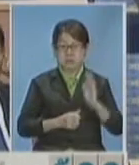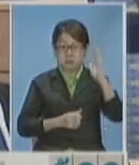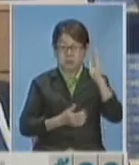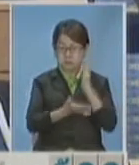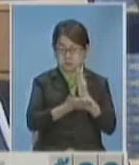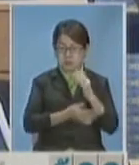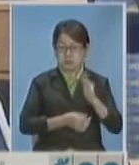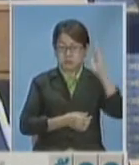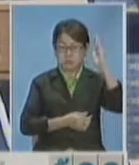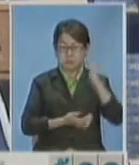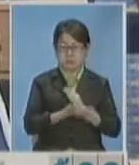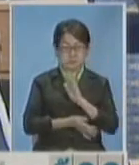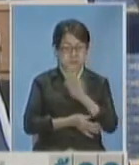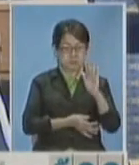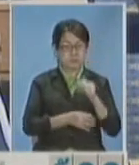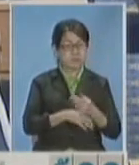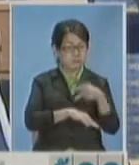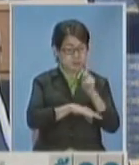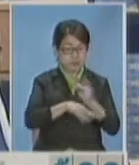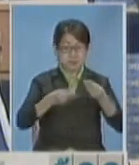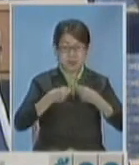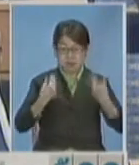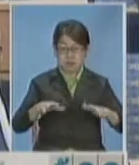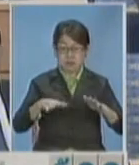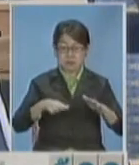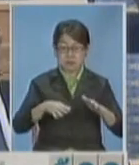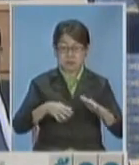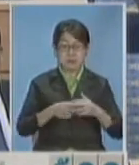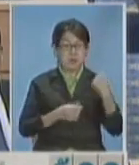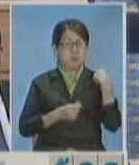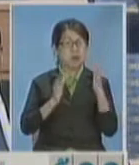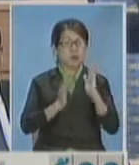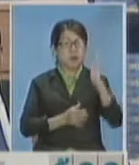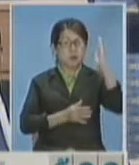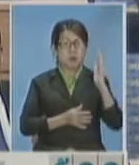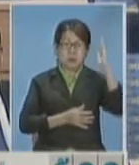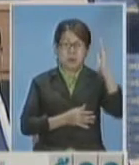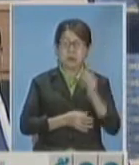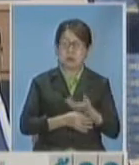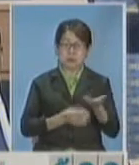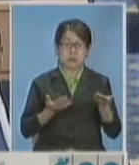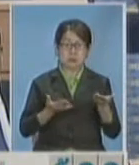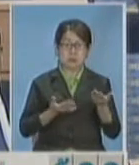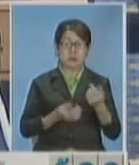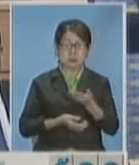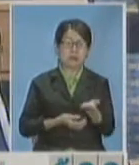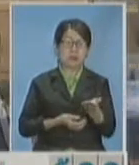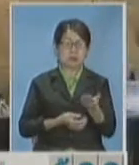งท่านประธานได้อนุญาตแล้วนะครับมีคนลุกขึ้นประท้วงก็ไม่ควรอนุญาตครับ มีผู้ประท้ว